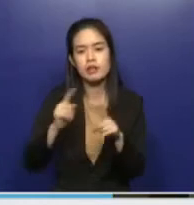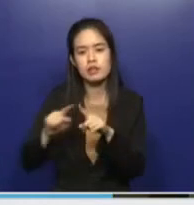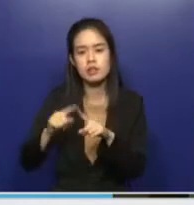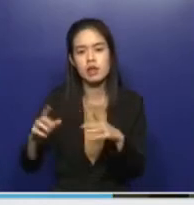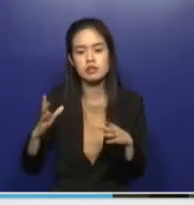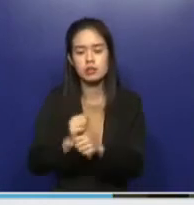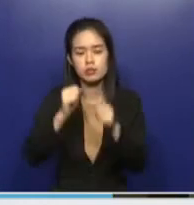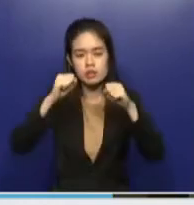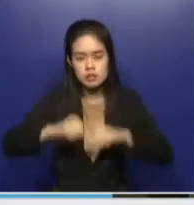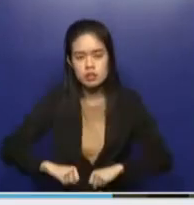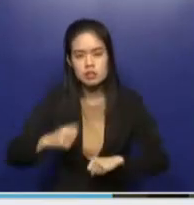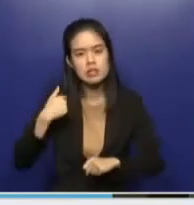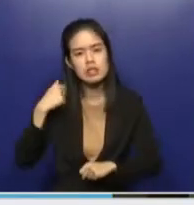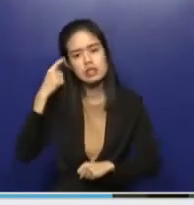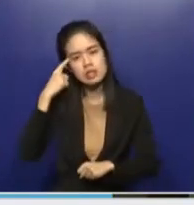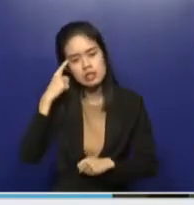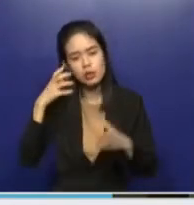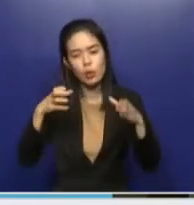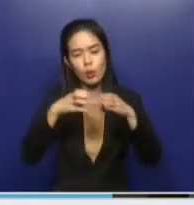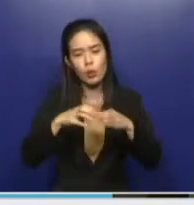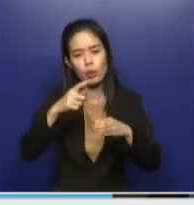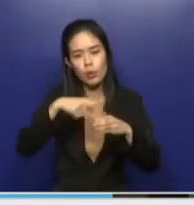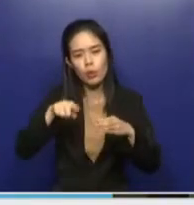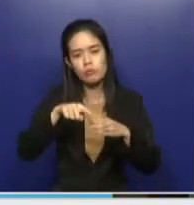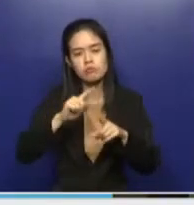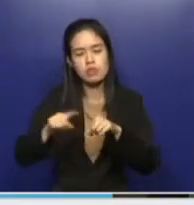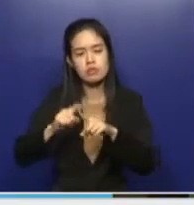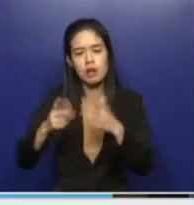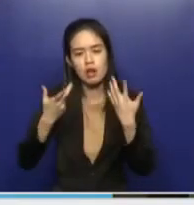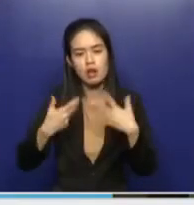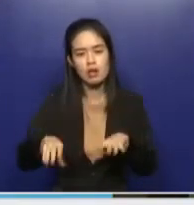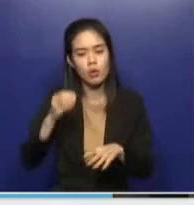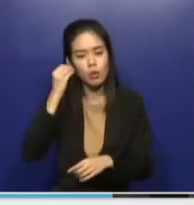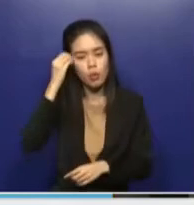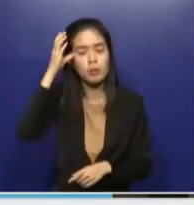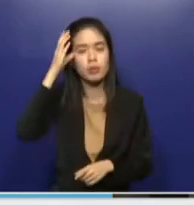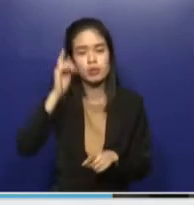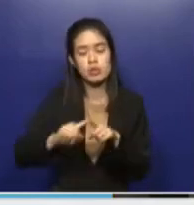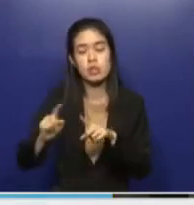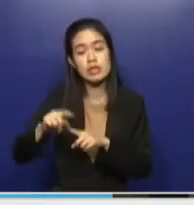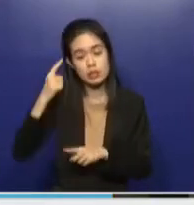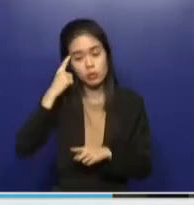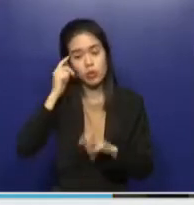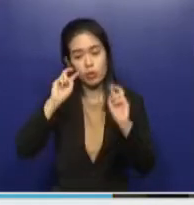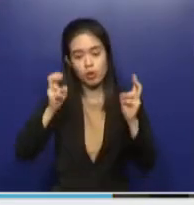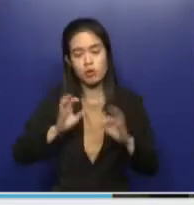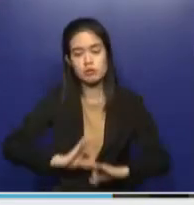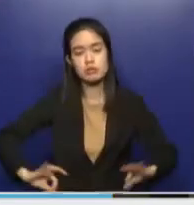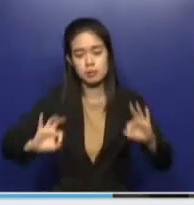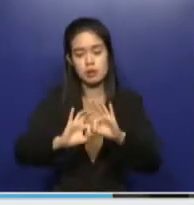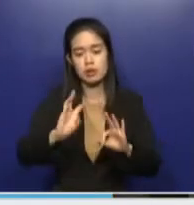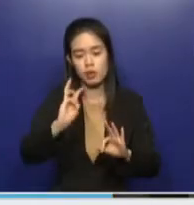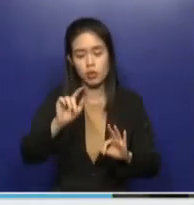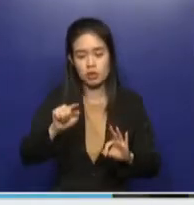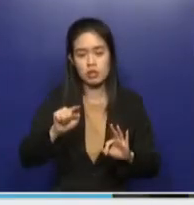จการจัดองคาพยพจนถึงการเรียนรู้ทั้ง6ข้อนี้ผมคิดว่าเป็นเรื่องที่เราจะต้องช่วยกัน